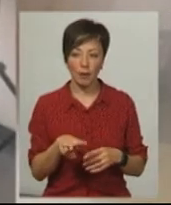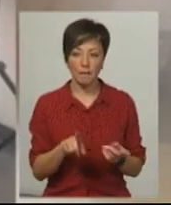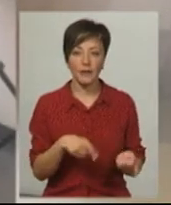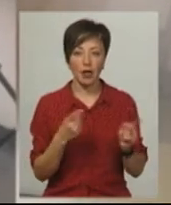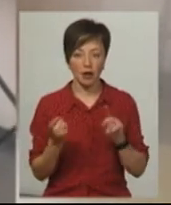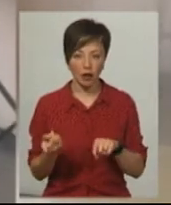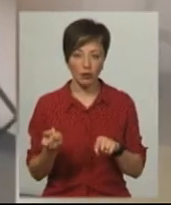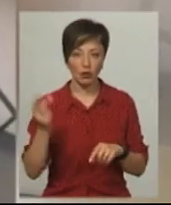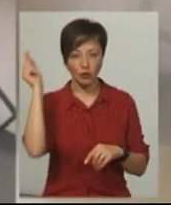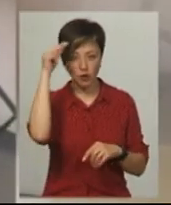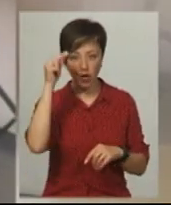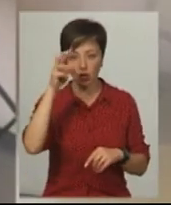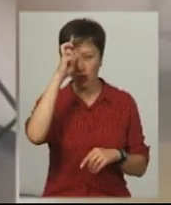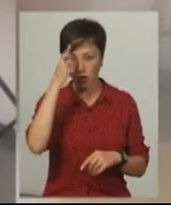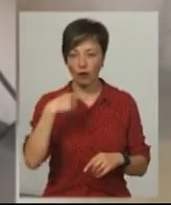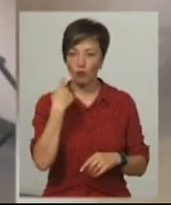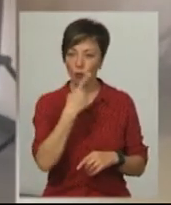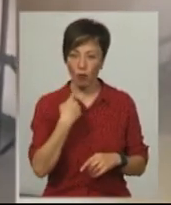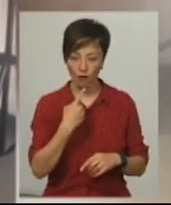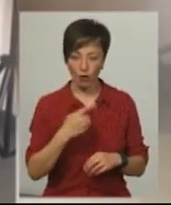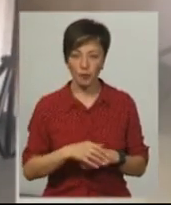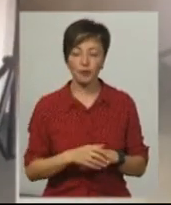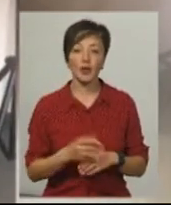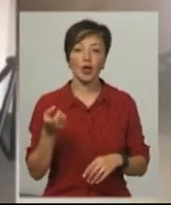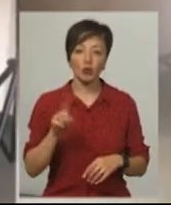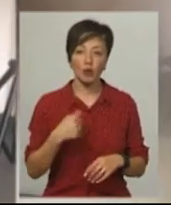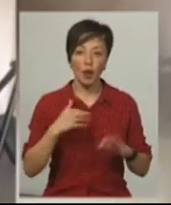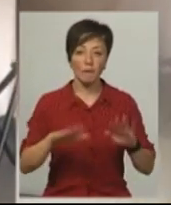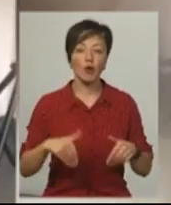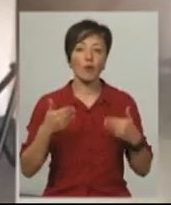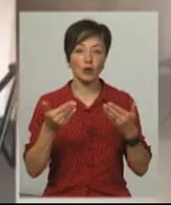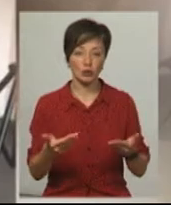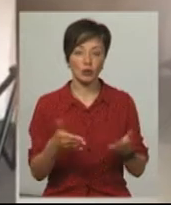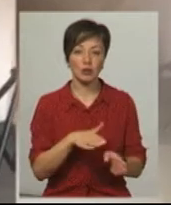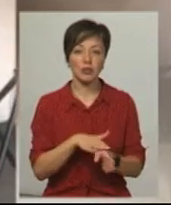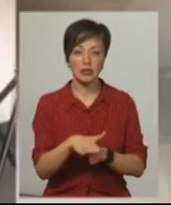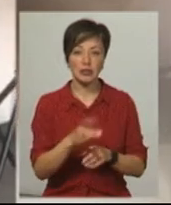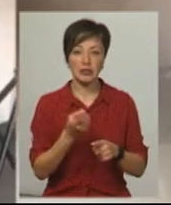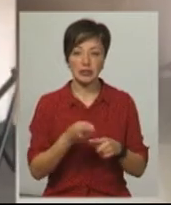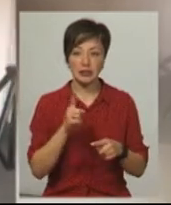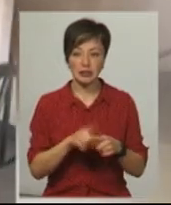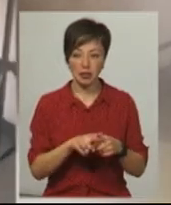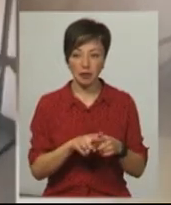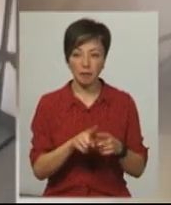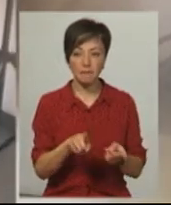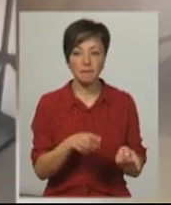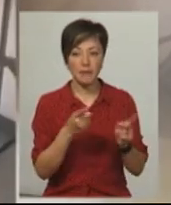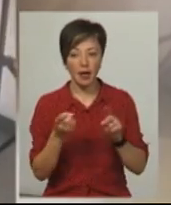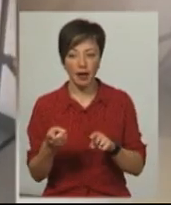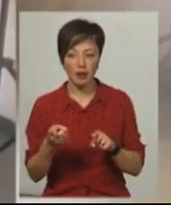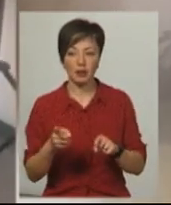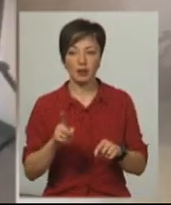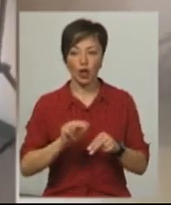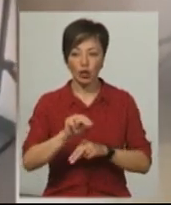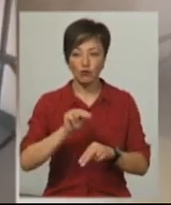перехіду на навчання державною мовою. Тому я пропоную здійснити цей перехід на